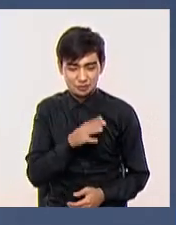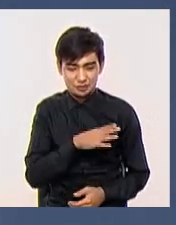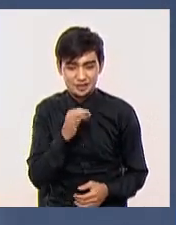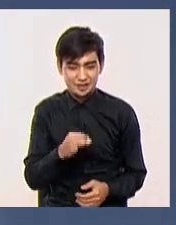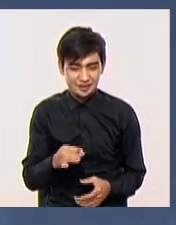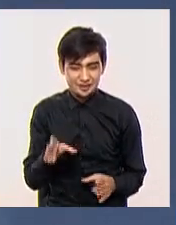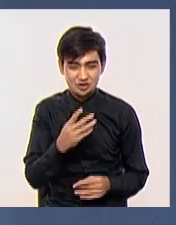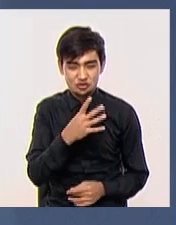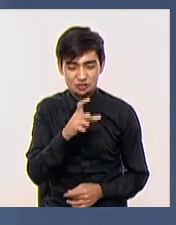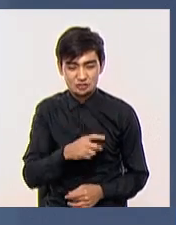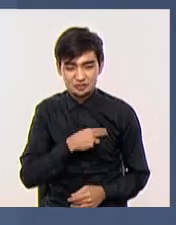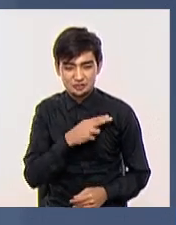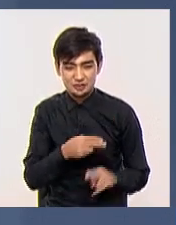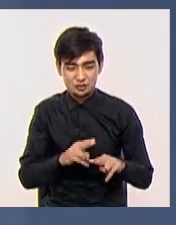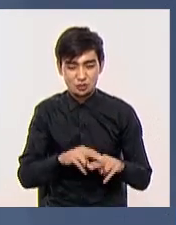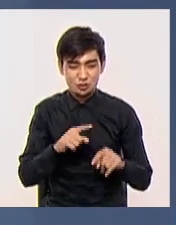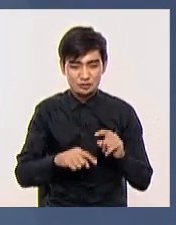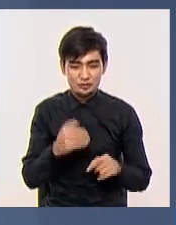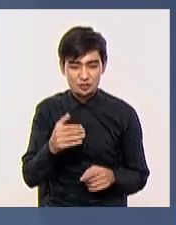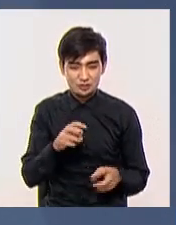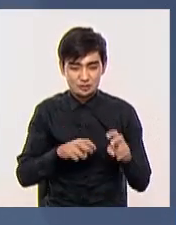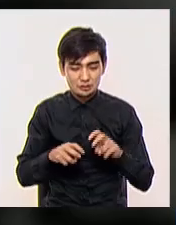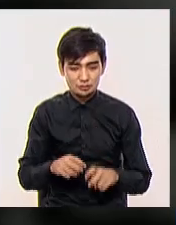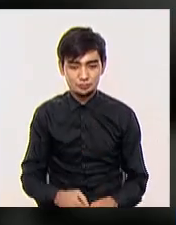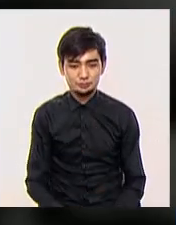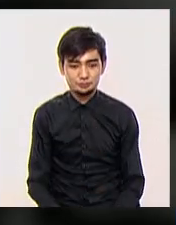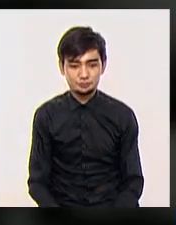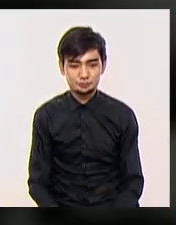Әзірге 4 марқұмның тұлғалары анықталып жатыр.